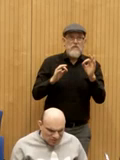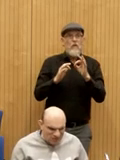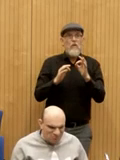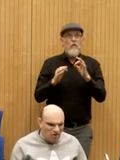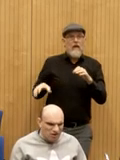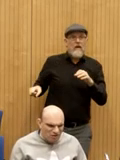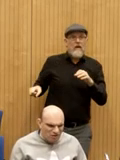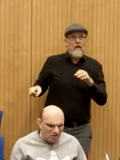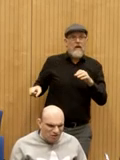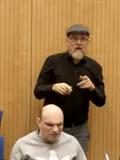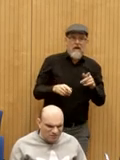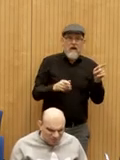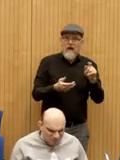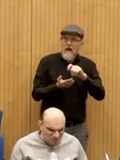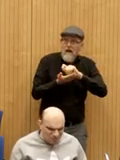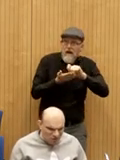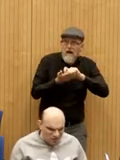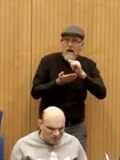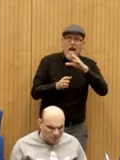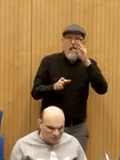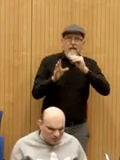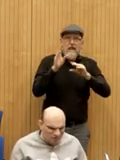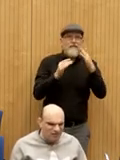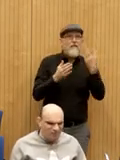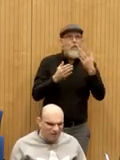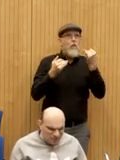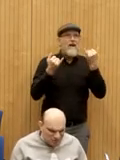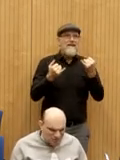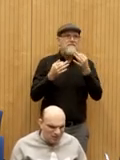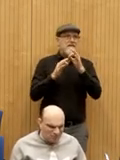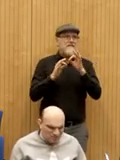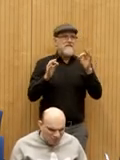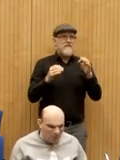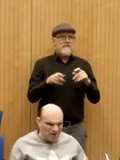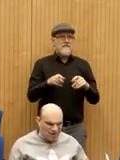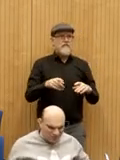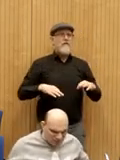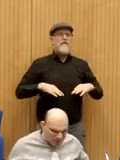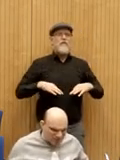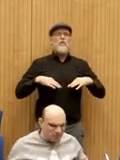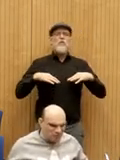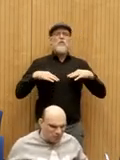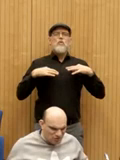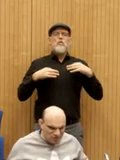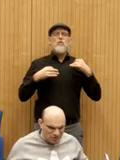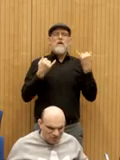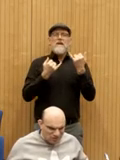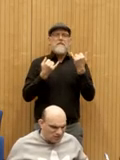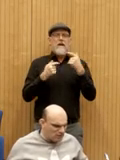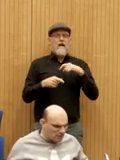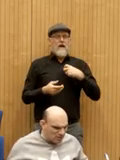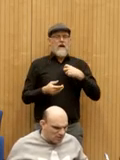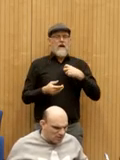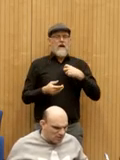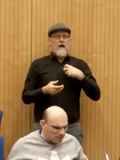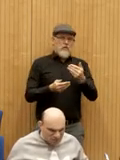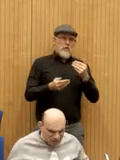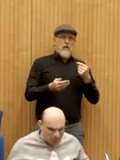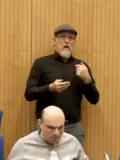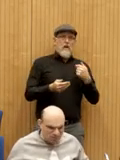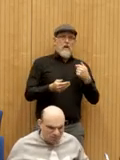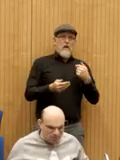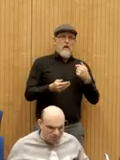Und jeden Morgen auf meinem Arbeit morgens muss ich an vielen Barrieren zum Beispiel vorbei. Das heißt, das sind so Mülltonnen, dass es keine